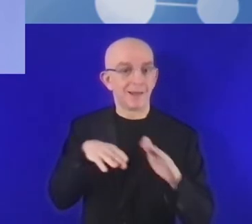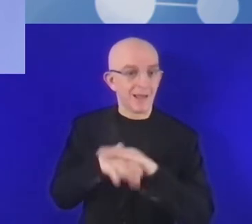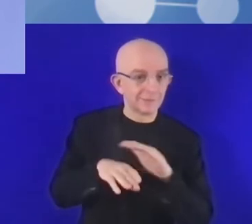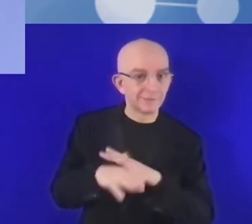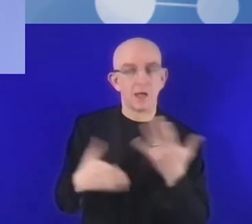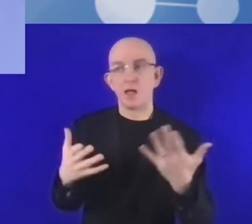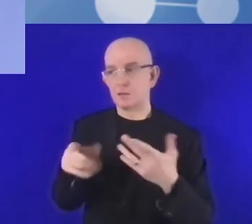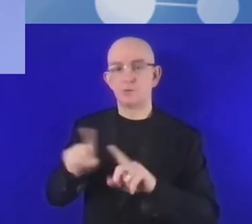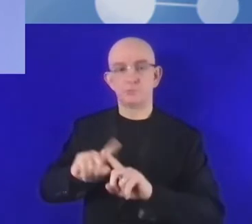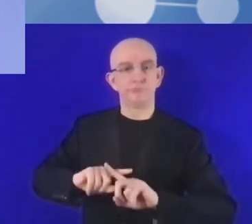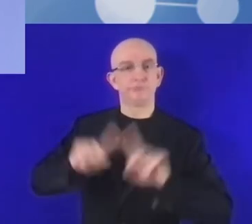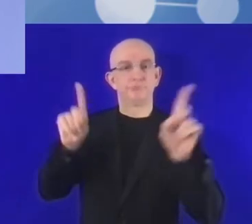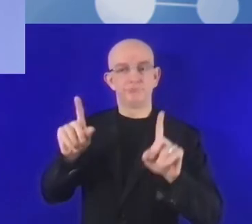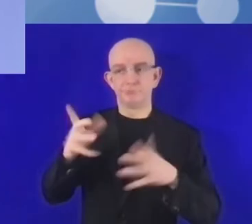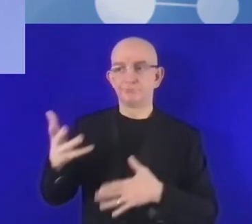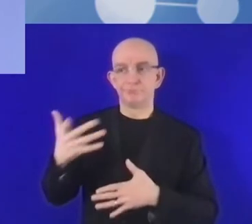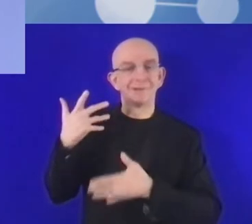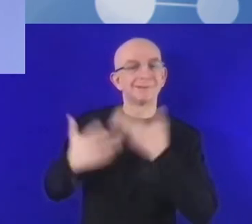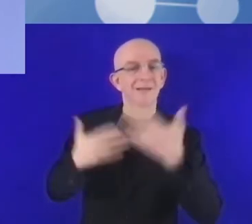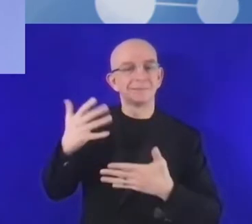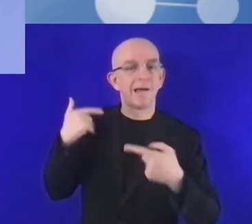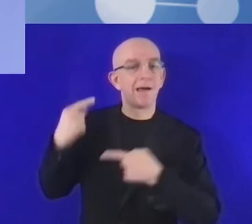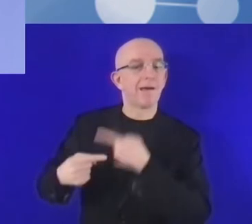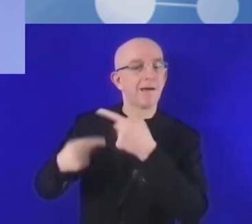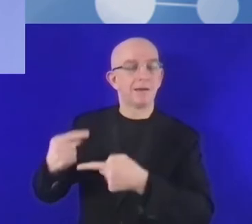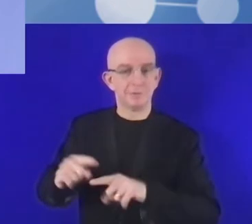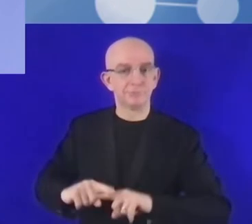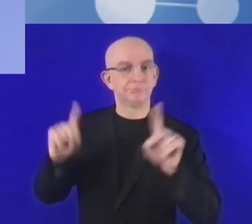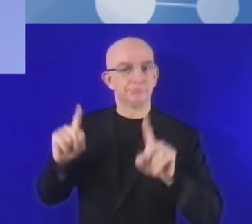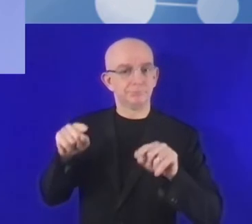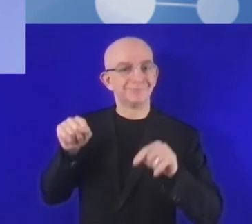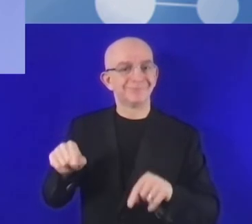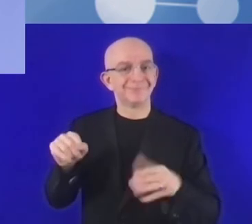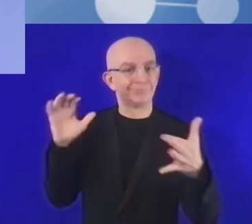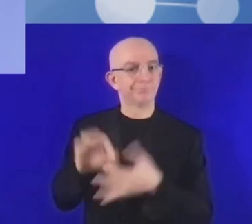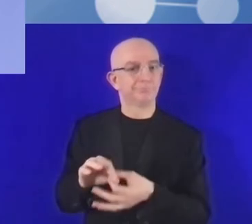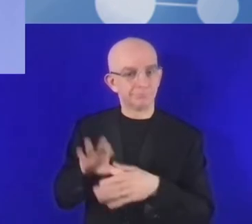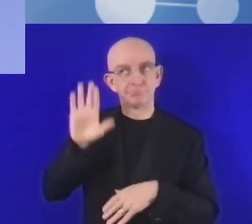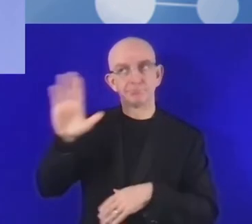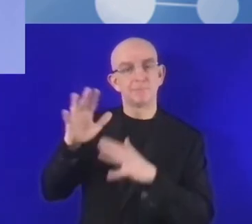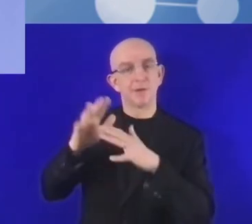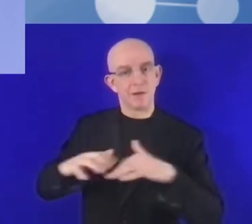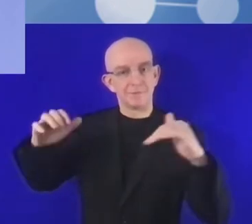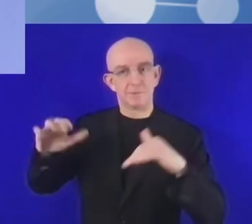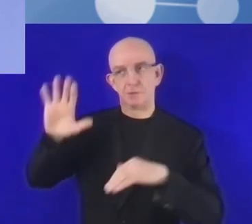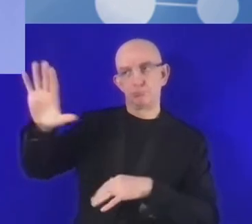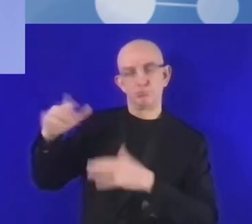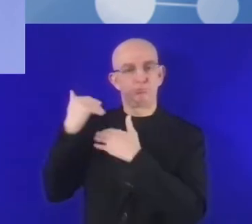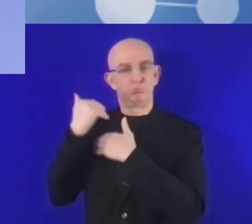使用和传统的数据有不同，那么需要政府方面更加投入和更加的